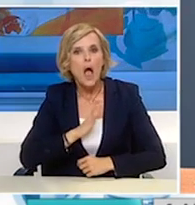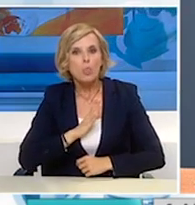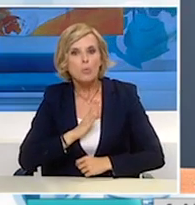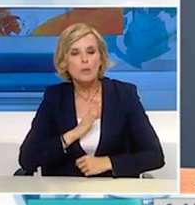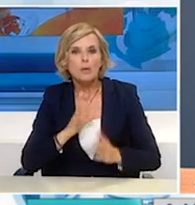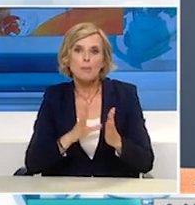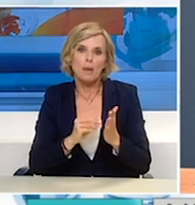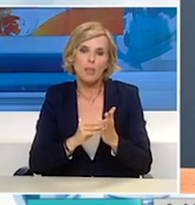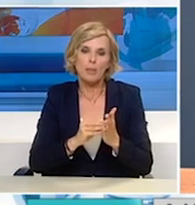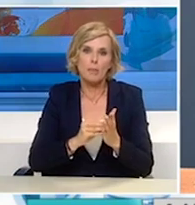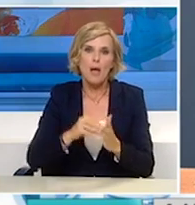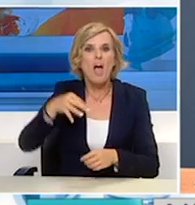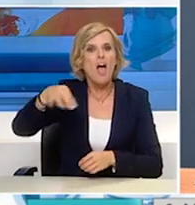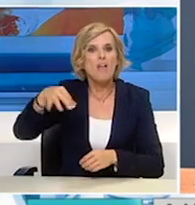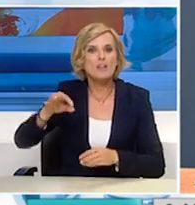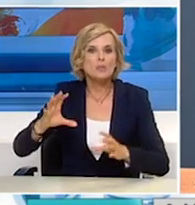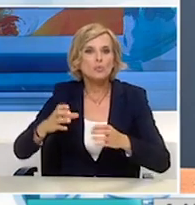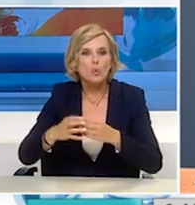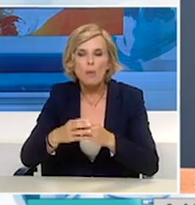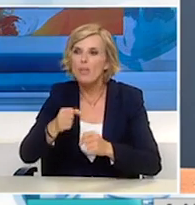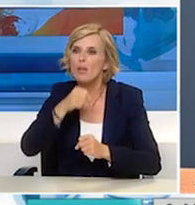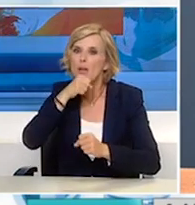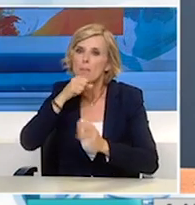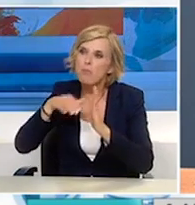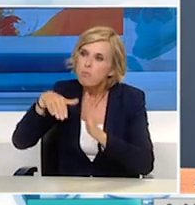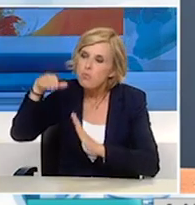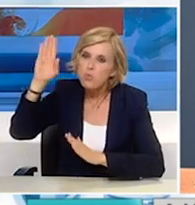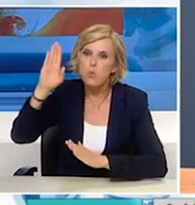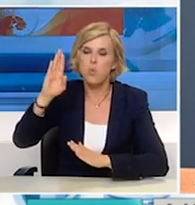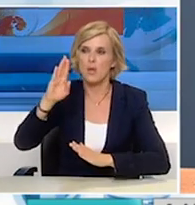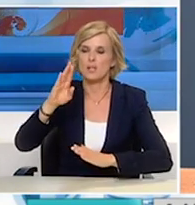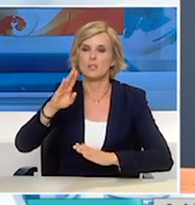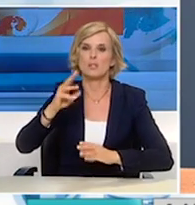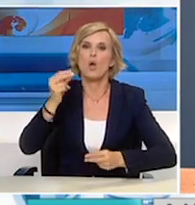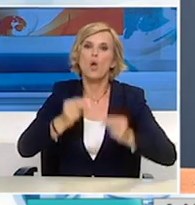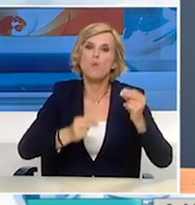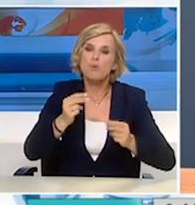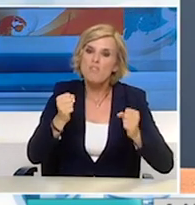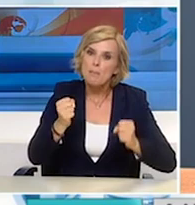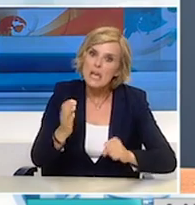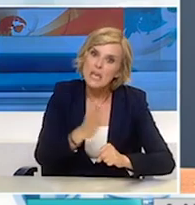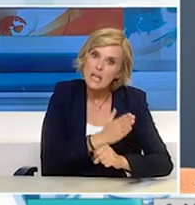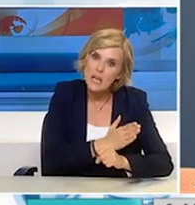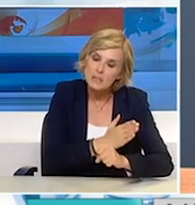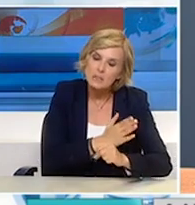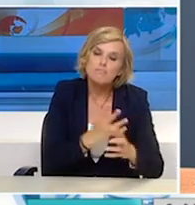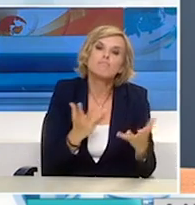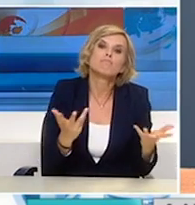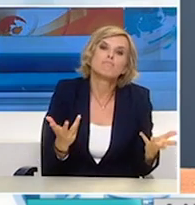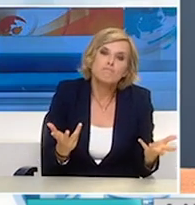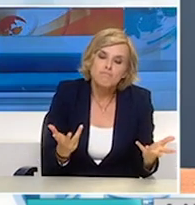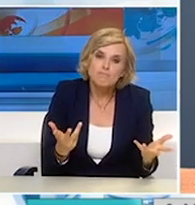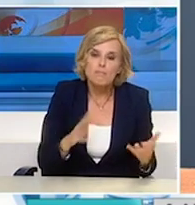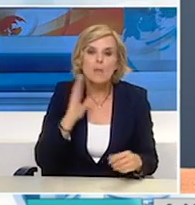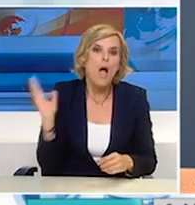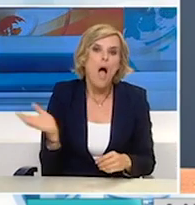αυτούς που λέμε ευπαθείς ομάδες, αυτούς που είναι ηλικιωμένοι και ζουν στην ίδια στέγη με το παιδί, να έχουν τη δυνατότητα να αποφύγουν αυτή την πιθανή